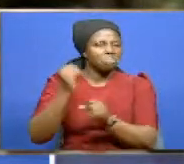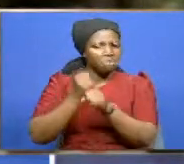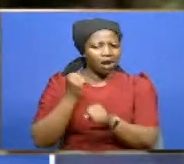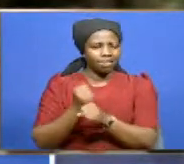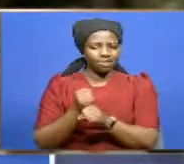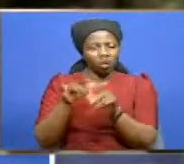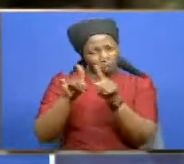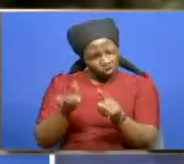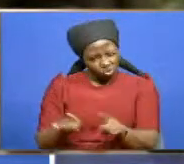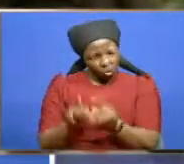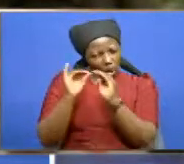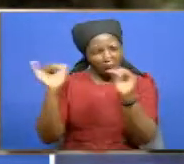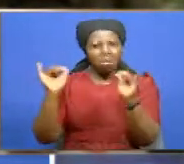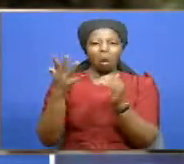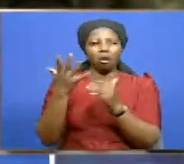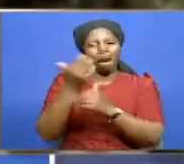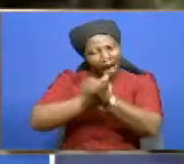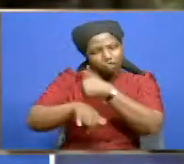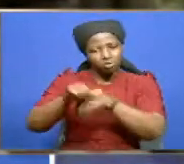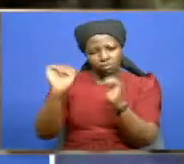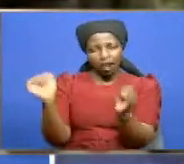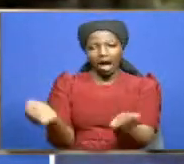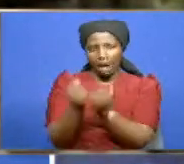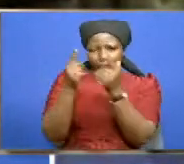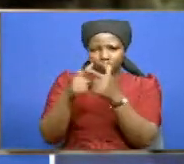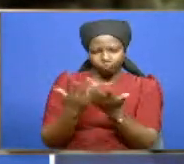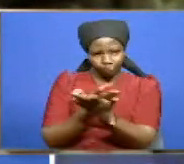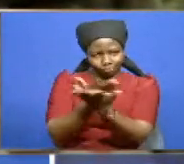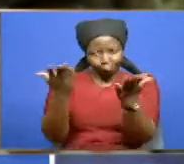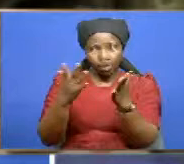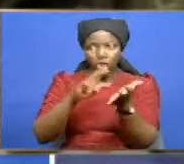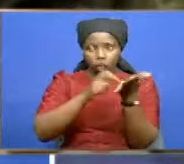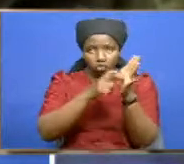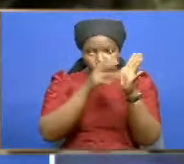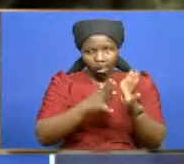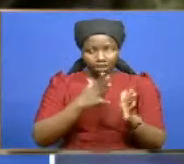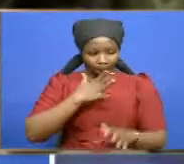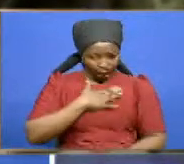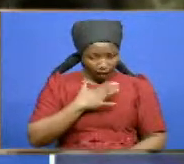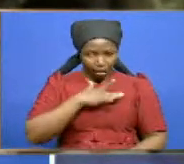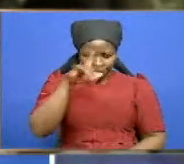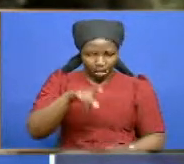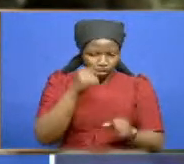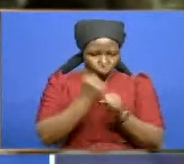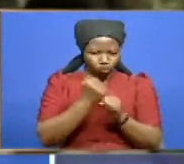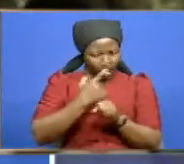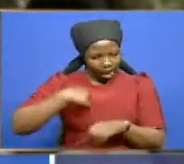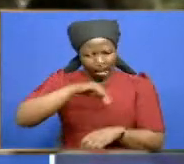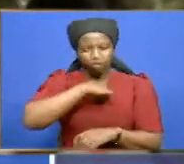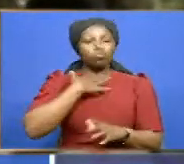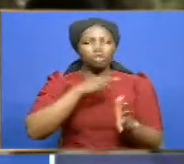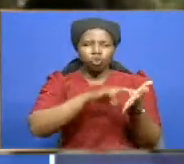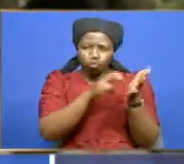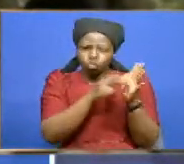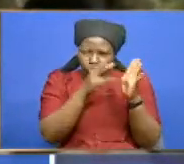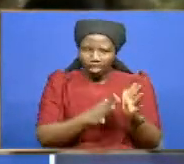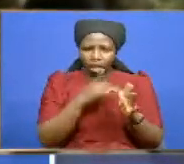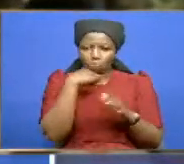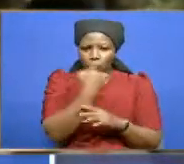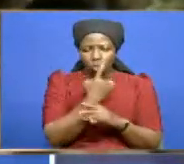Contractors wetu wawe anaweza fanya kazi. Na tunataka wale contractors ambao wanafanya